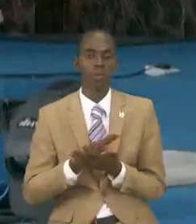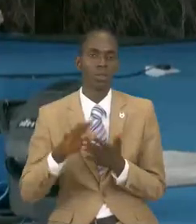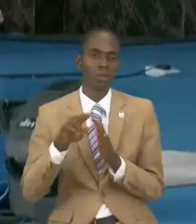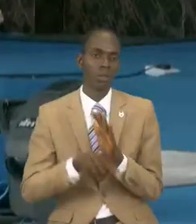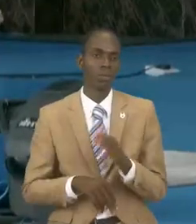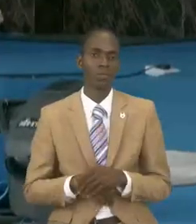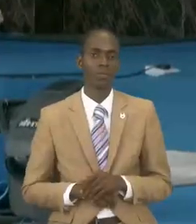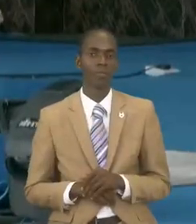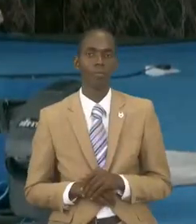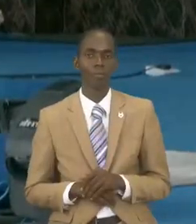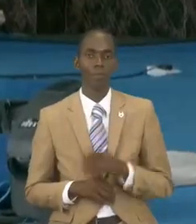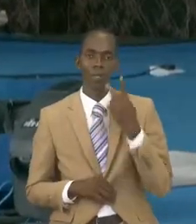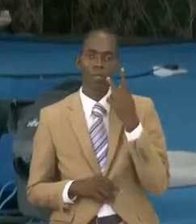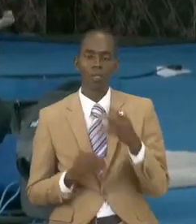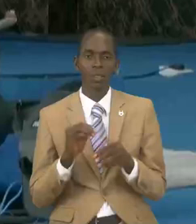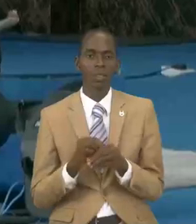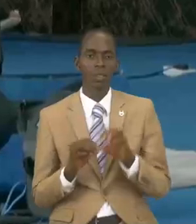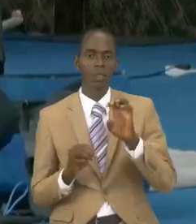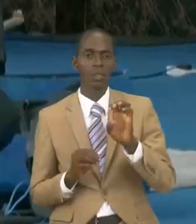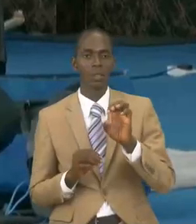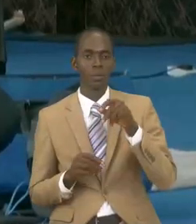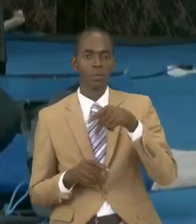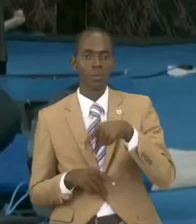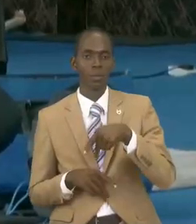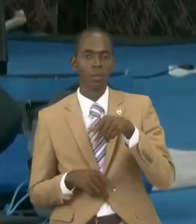vie éternelle. Voyons,